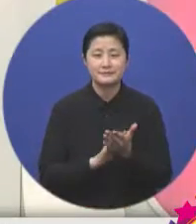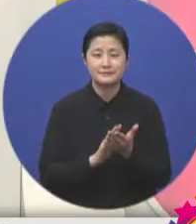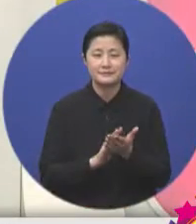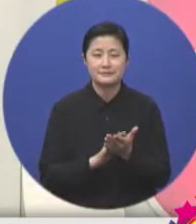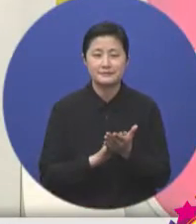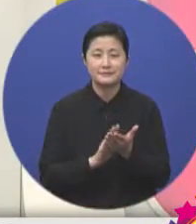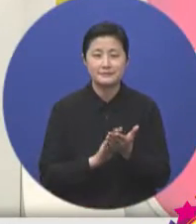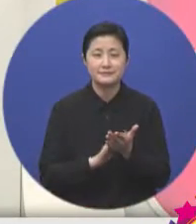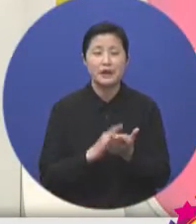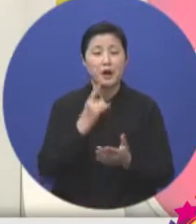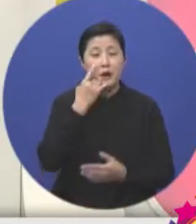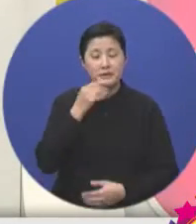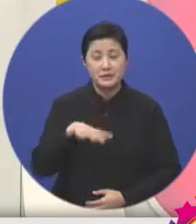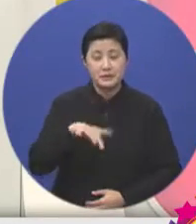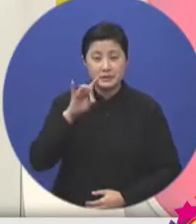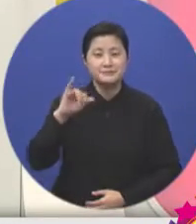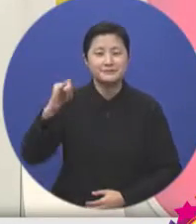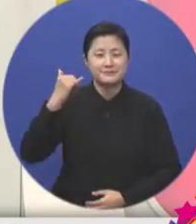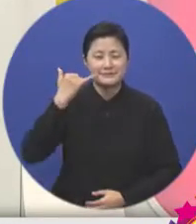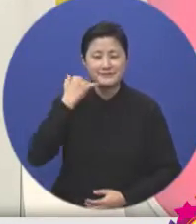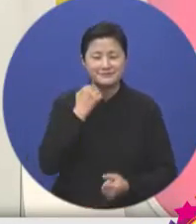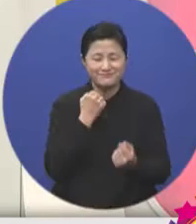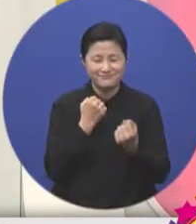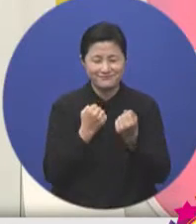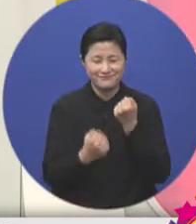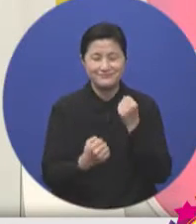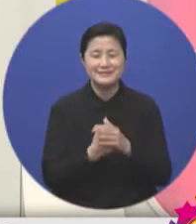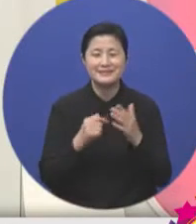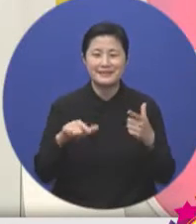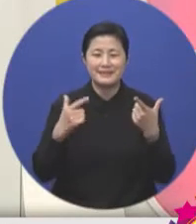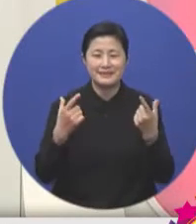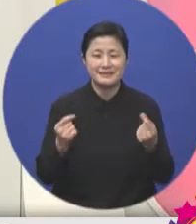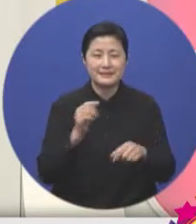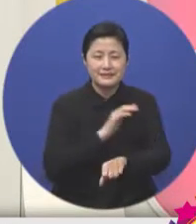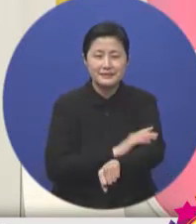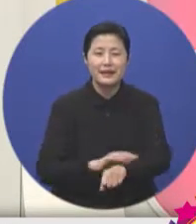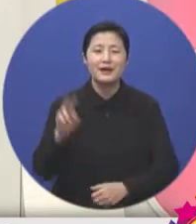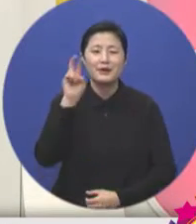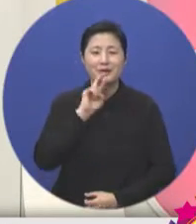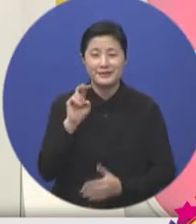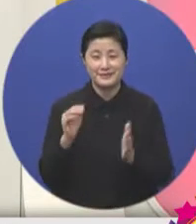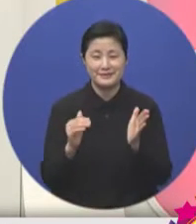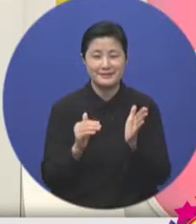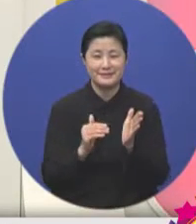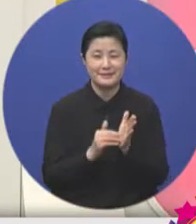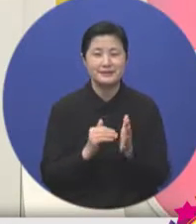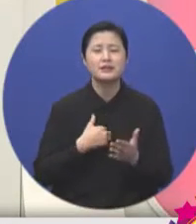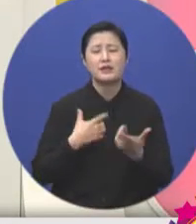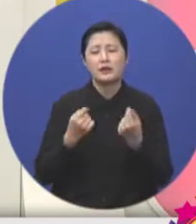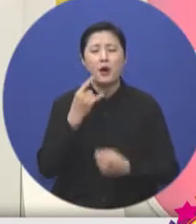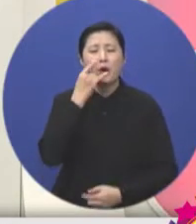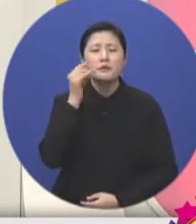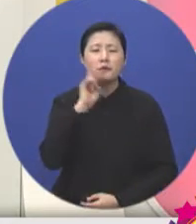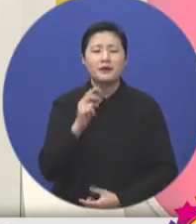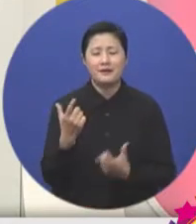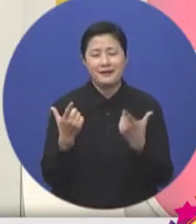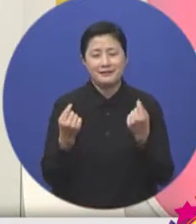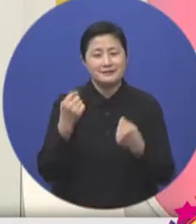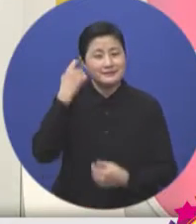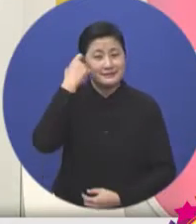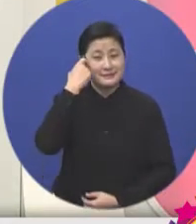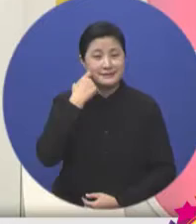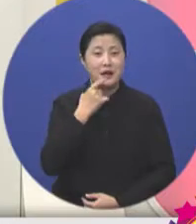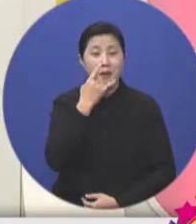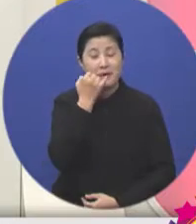네, 어머님 처음 전화 주셨는데도 불구하고 이렇게 잘 부르실 수가 없어요. 그죠? 꼭 저희 어머니가 부른 것